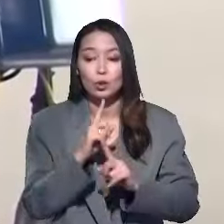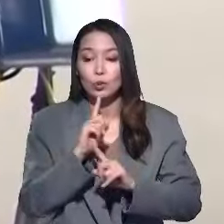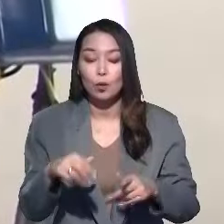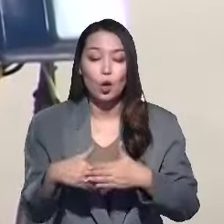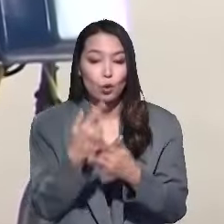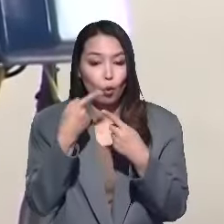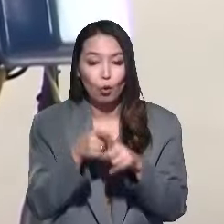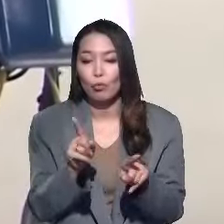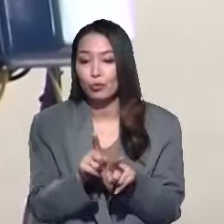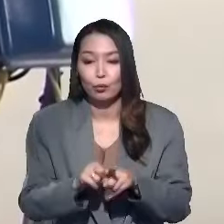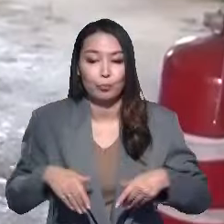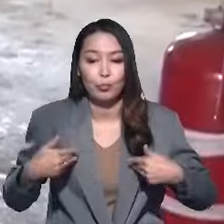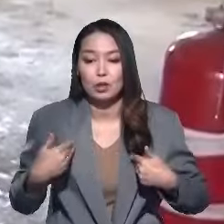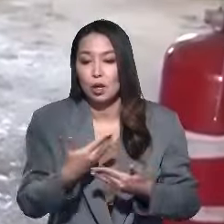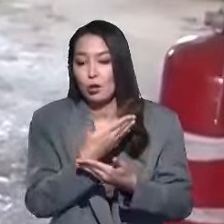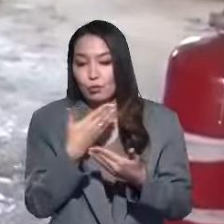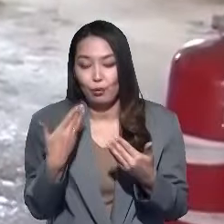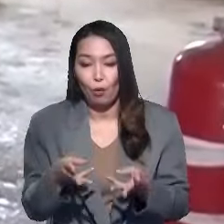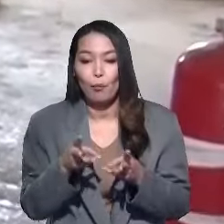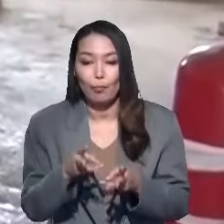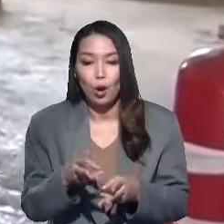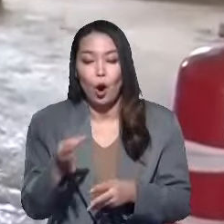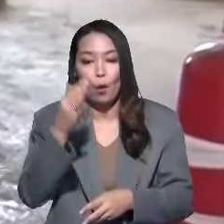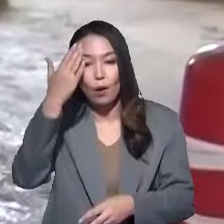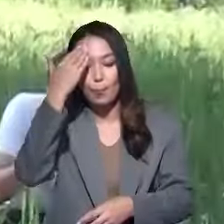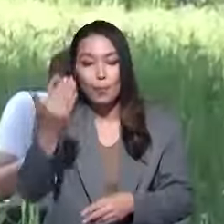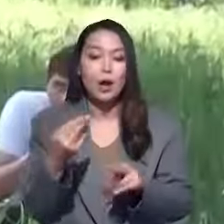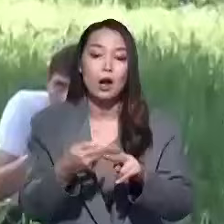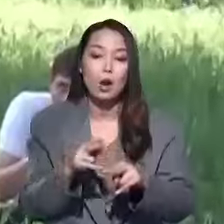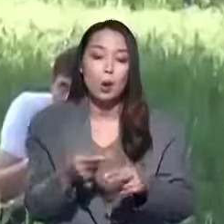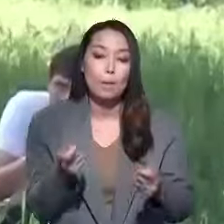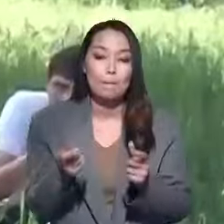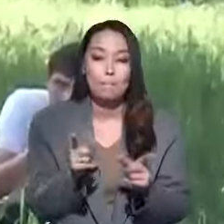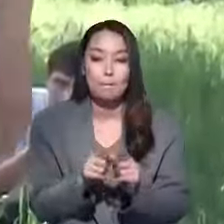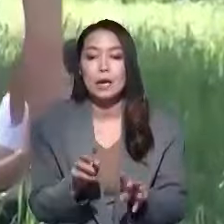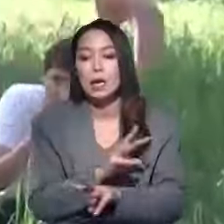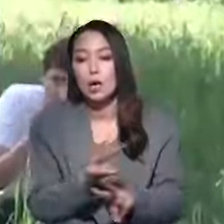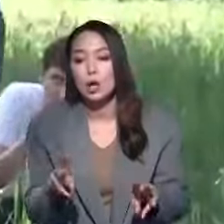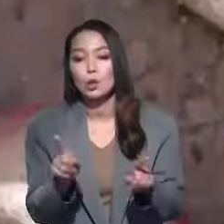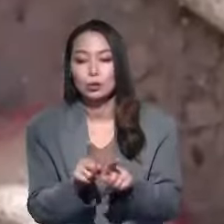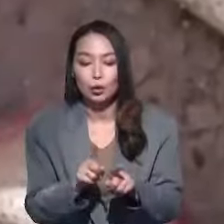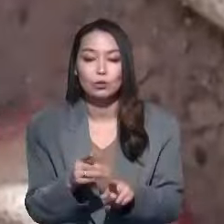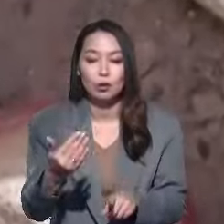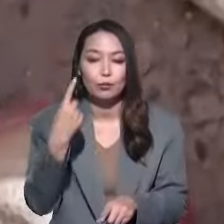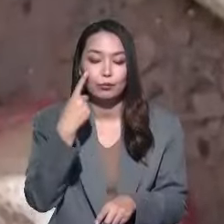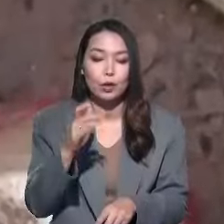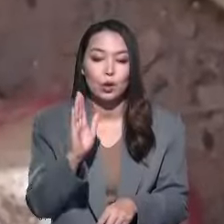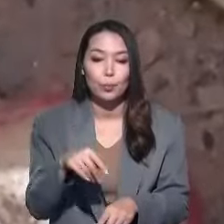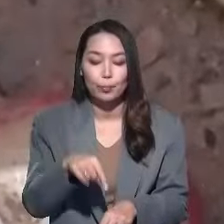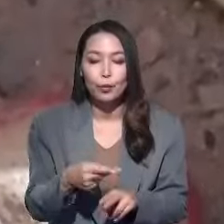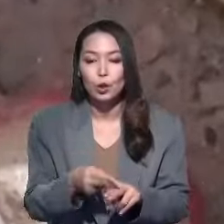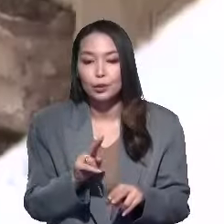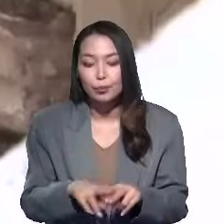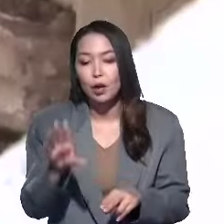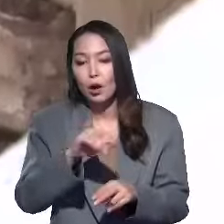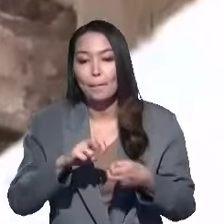қондырғыдан қайран жоқ дейді. Ал аудан әкімдігі облыстық денсаулық сақтау басқармасы мен министрлікке дейін ескерткендерін айтады. Биыл да бұл жылу